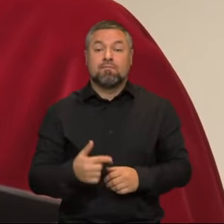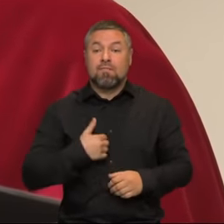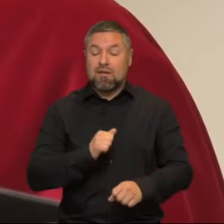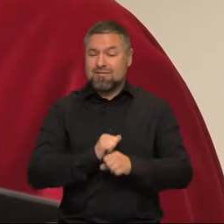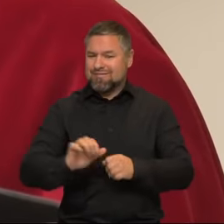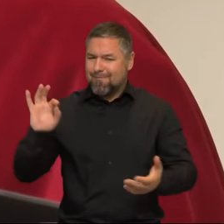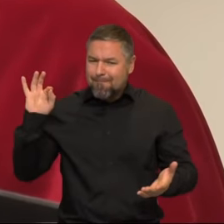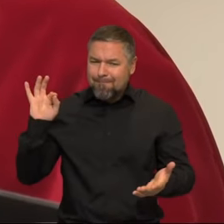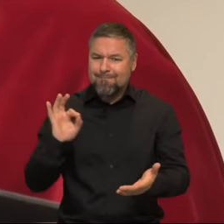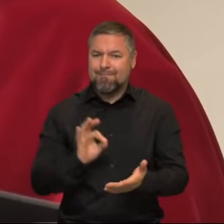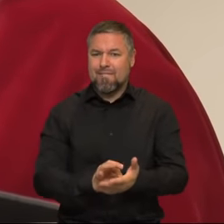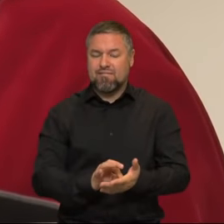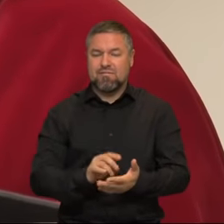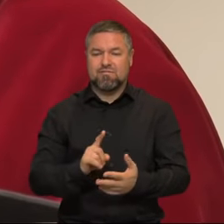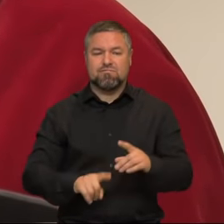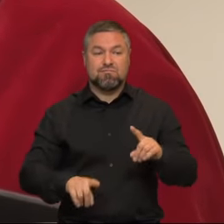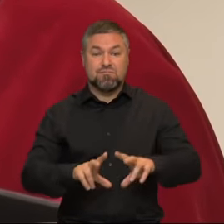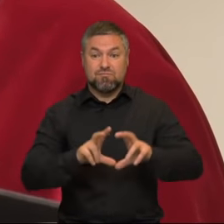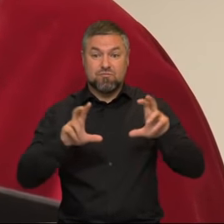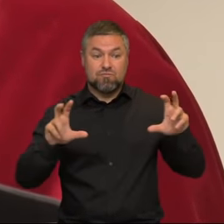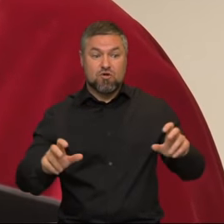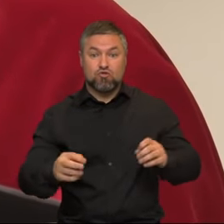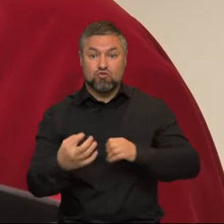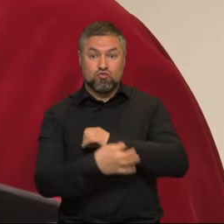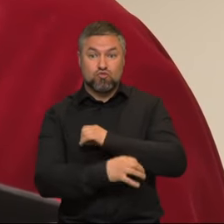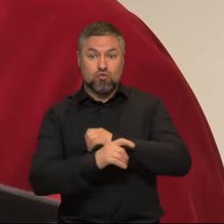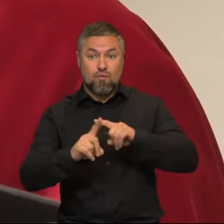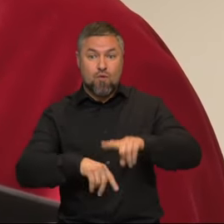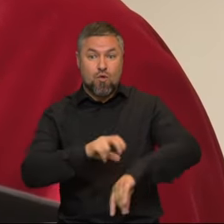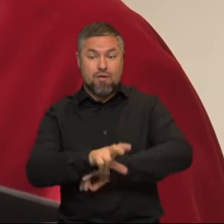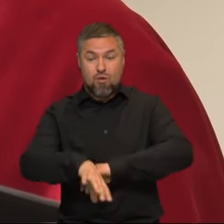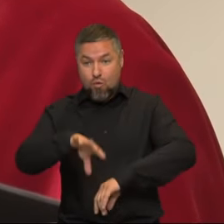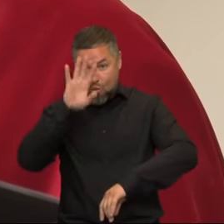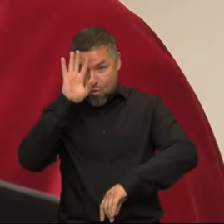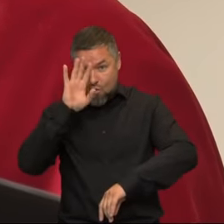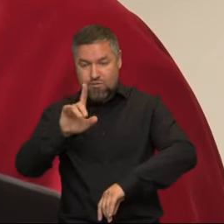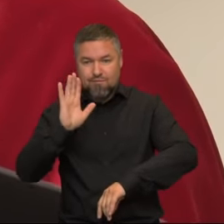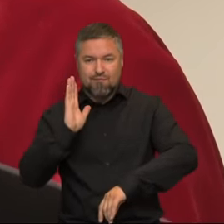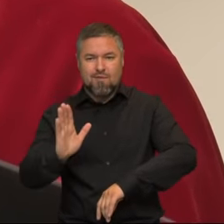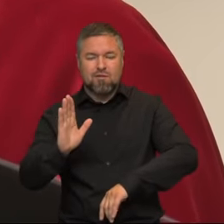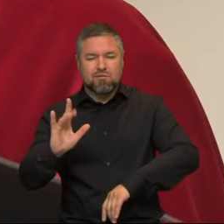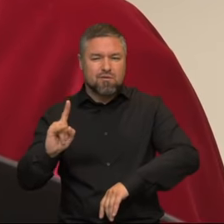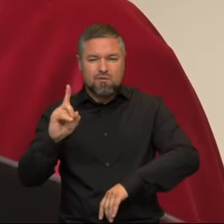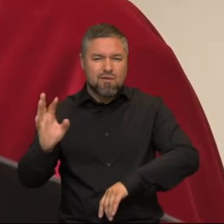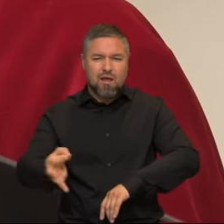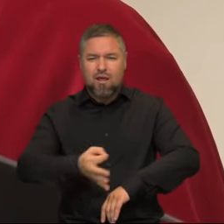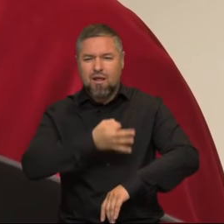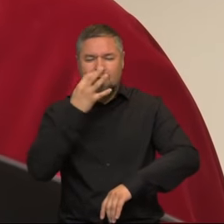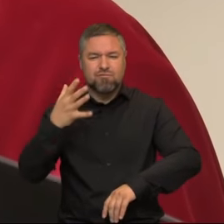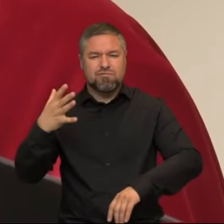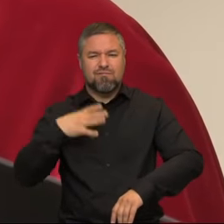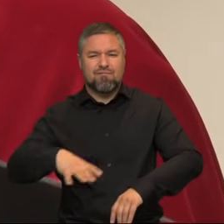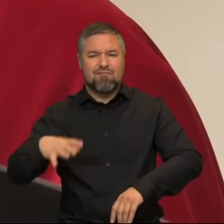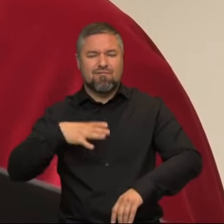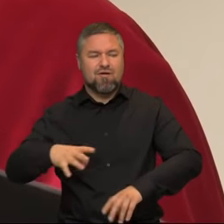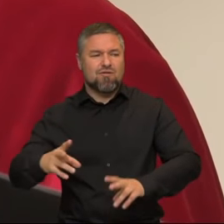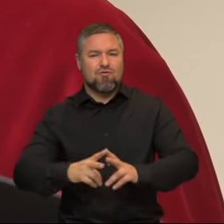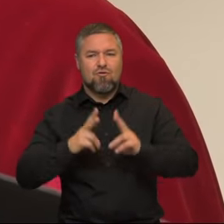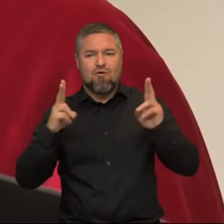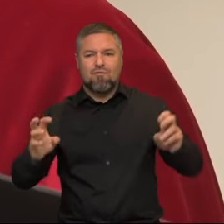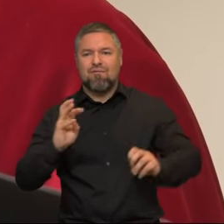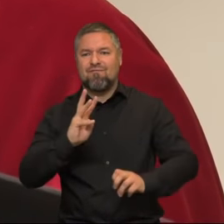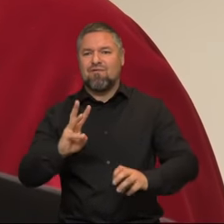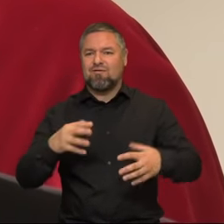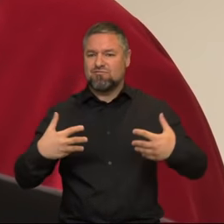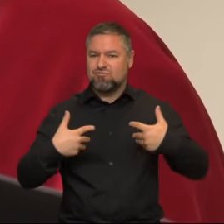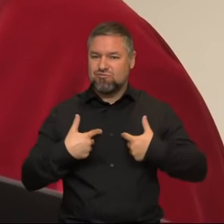Jestem pewien, że czas studiów w Politechnice Łódzkiej będzie jednym z najlepszych, najbardziej wartościowych okresów w waszym